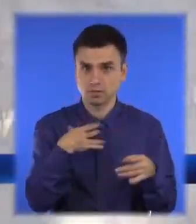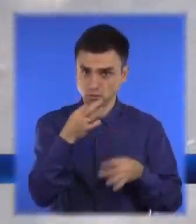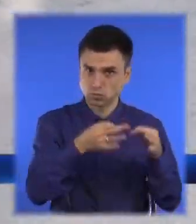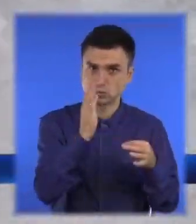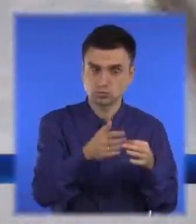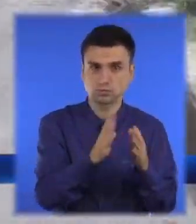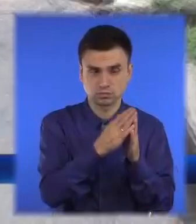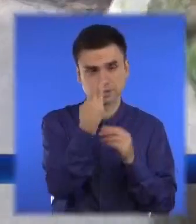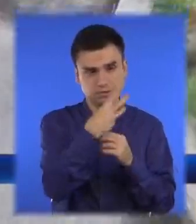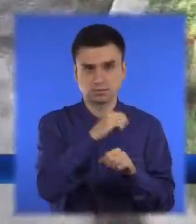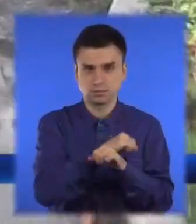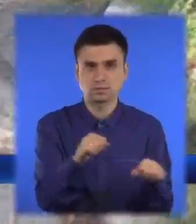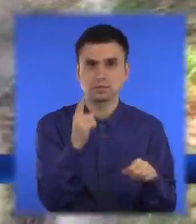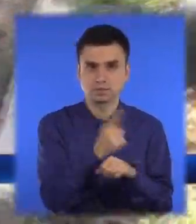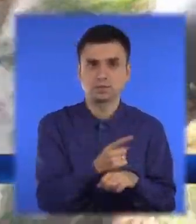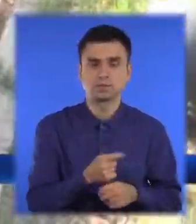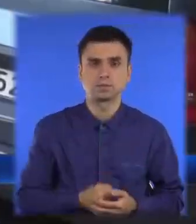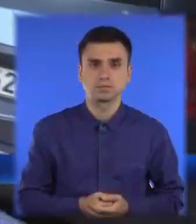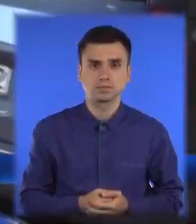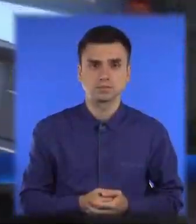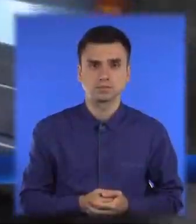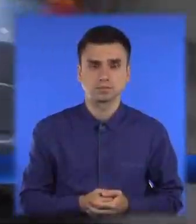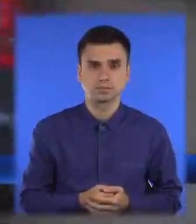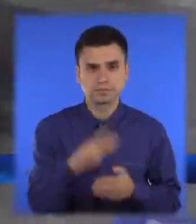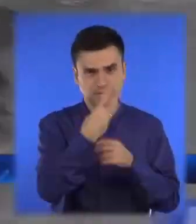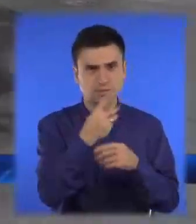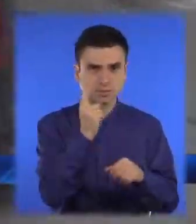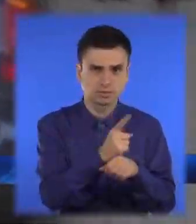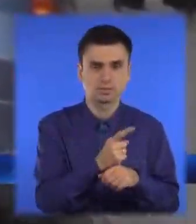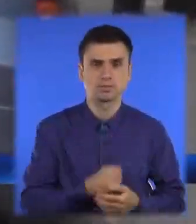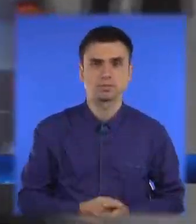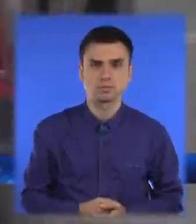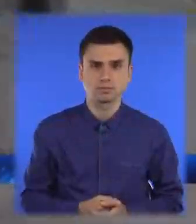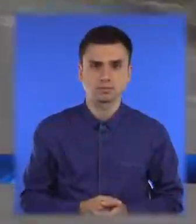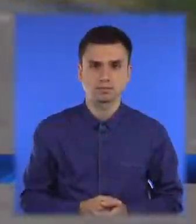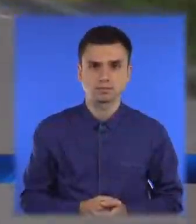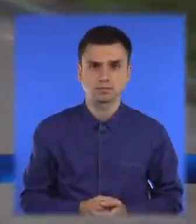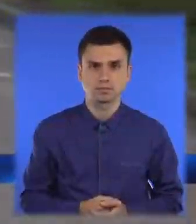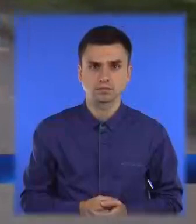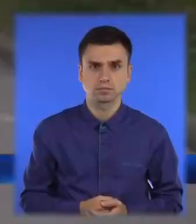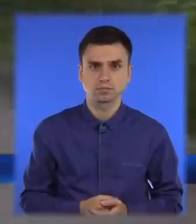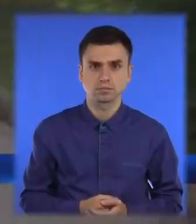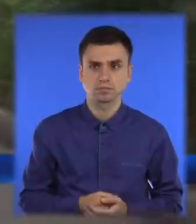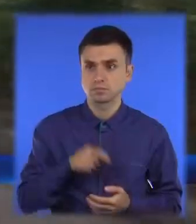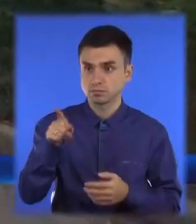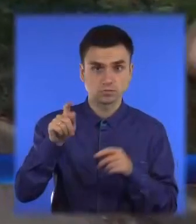камеру. Уберіть, пожалуйста, камеру. Давайте составимо акт претензію, ви